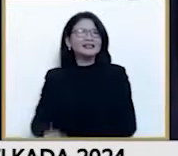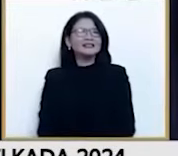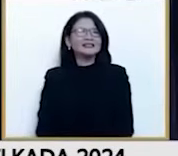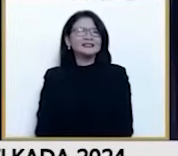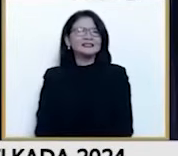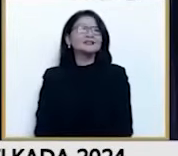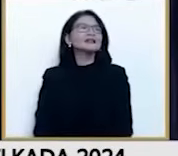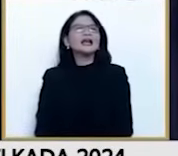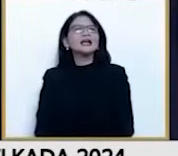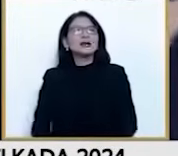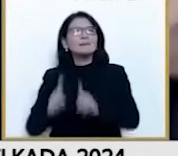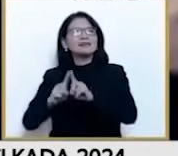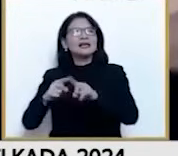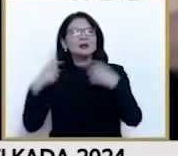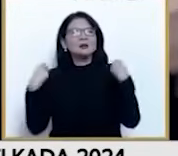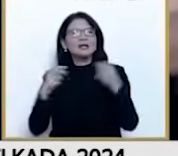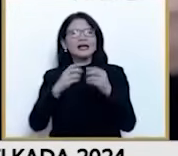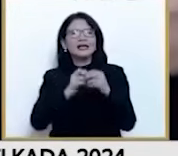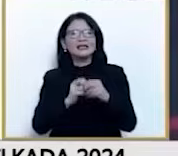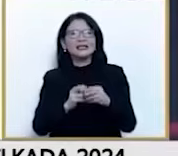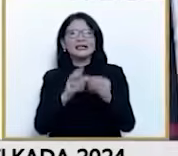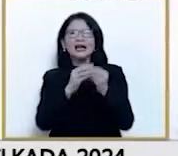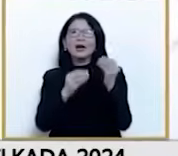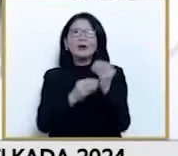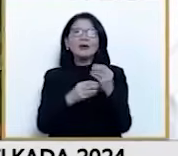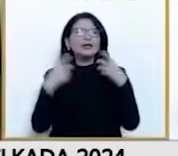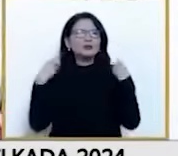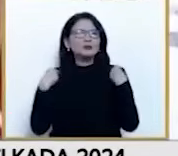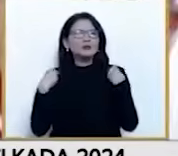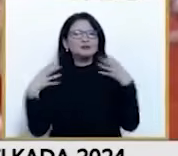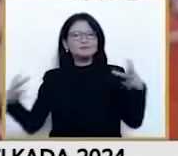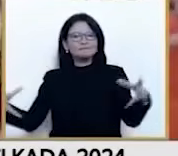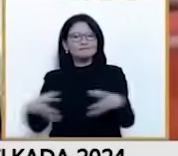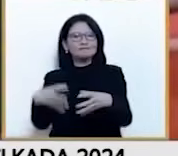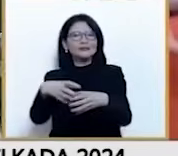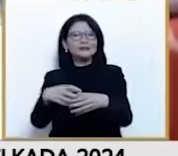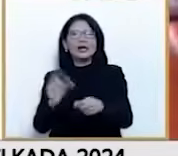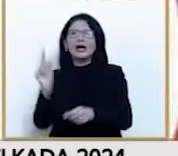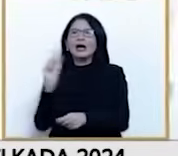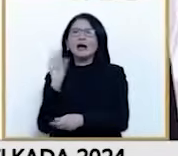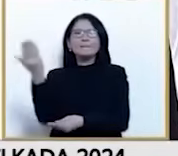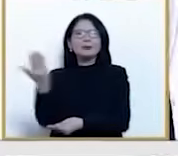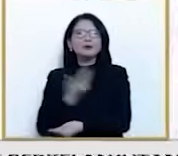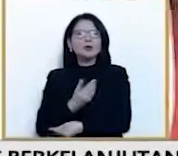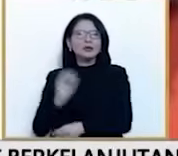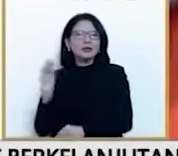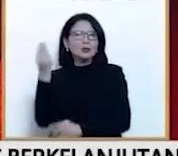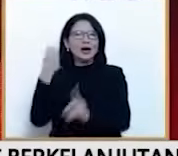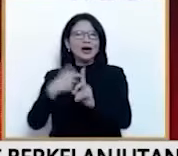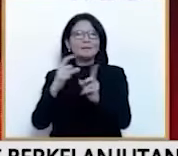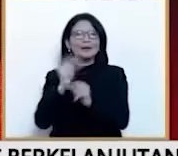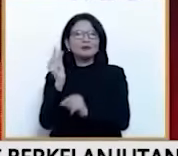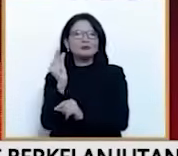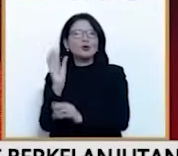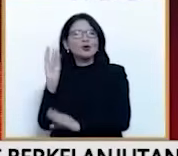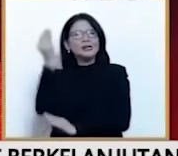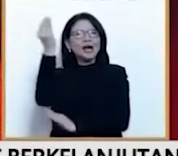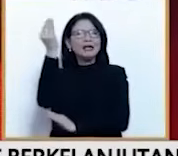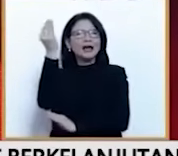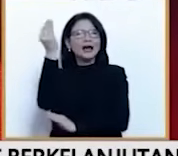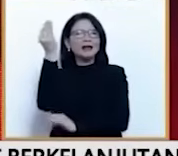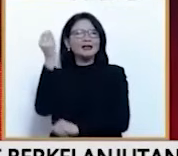calon gubernur dan wakil gubernur yang sudah berkumpul di tengah panggung, kami juga mengundang kehadiran dari Ketua KPU DKI